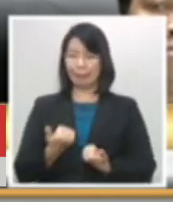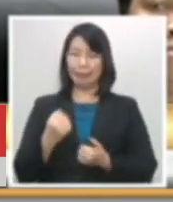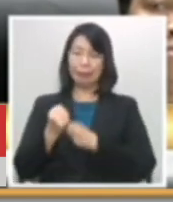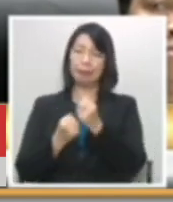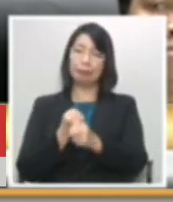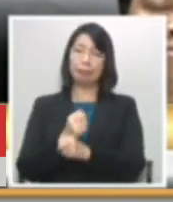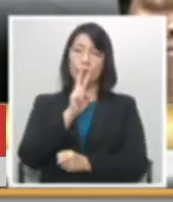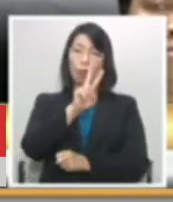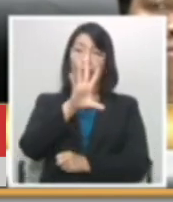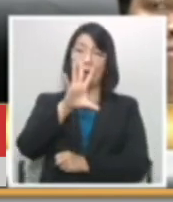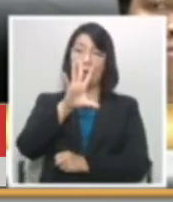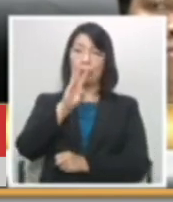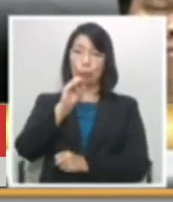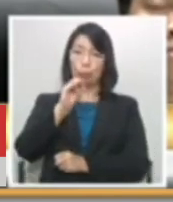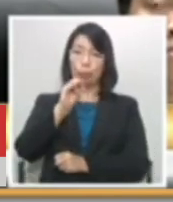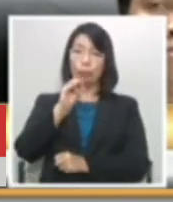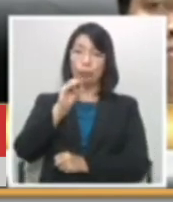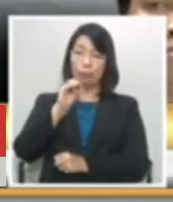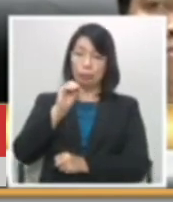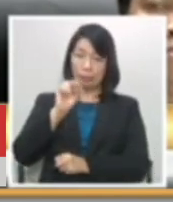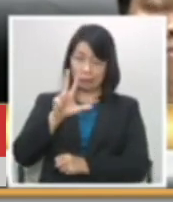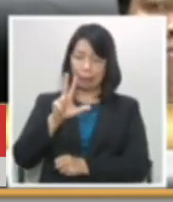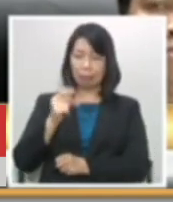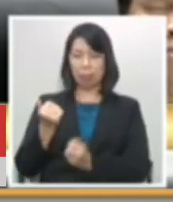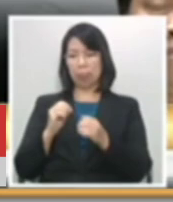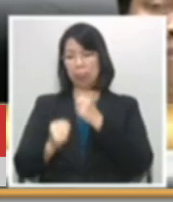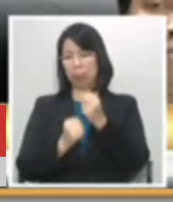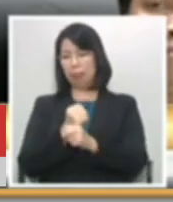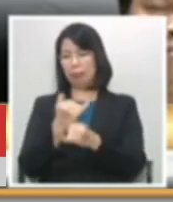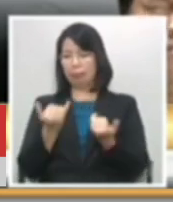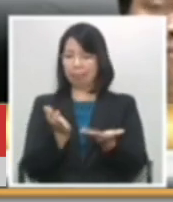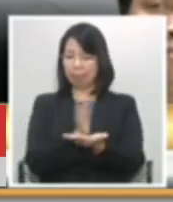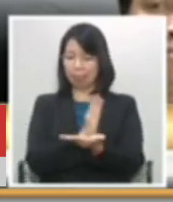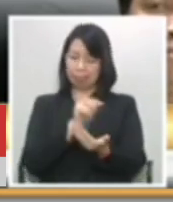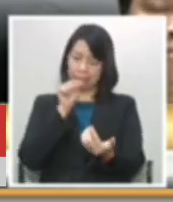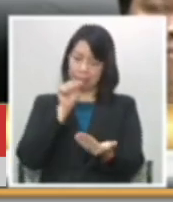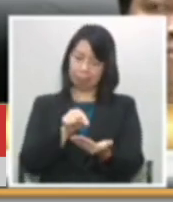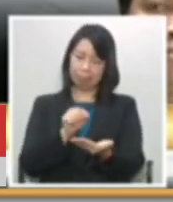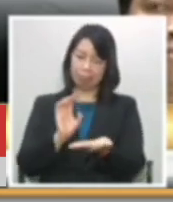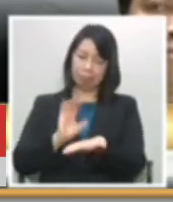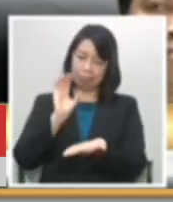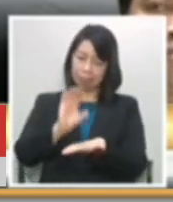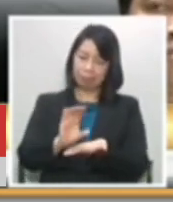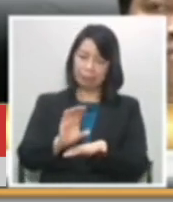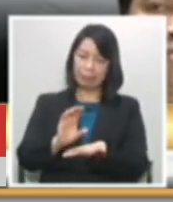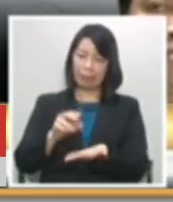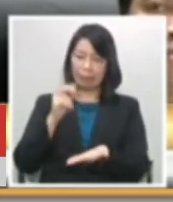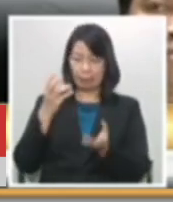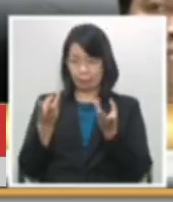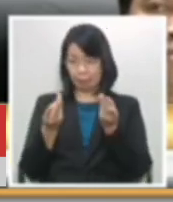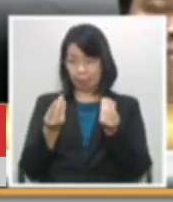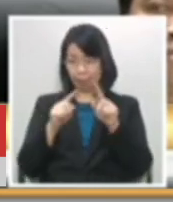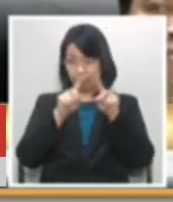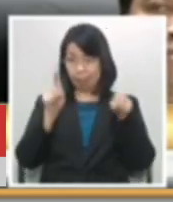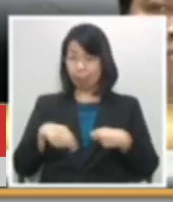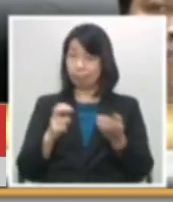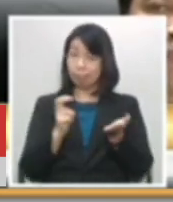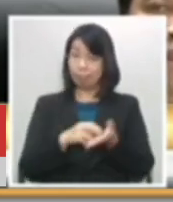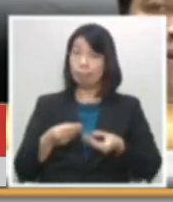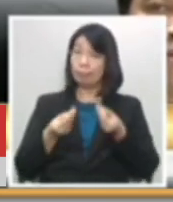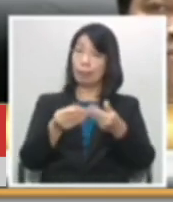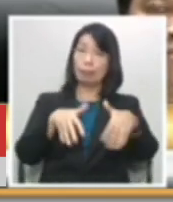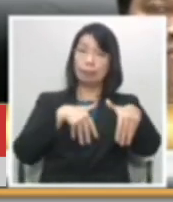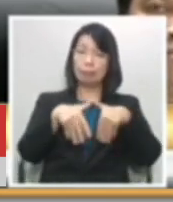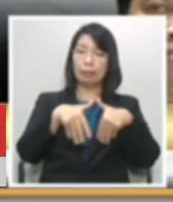าปีนี้ทางรัฐบาลมีนโยบายที่จะออกโฉนดให้แก่ราษฎร